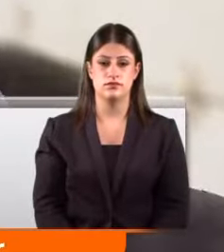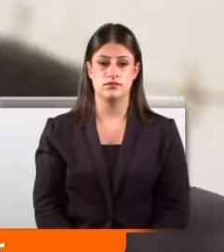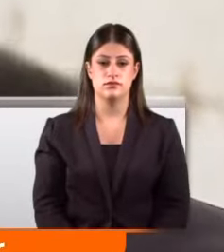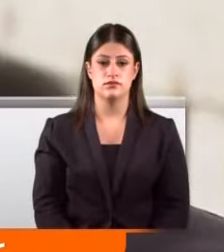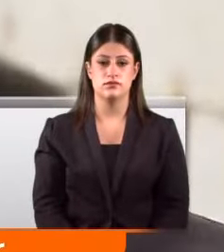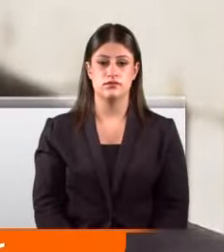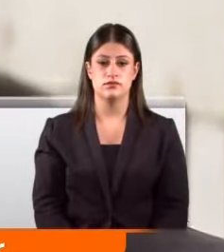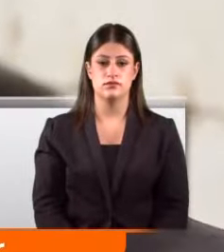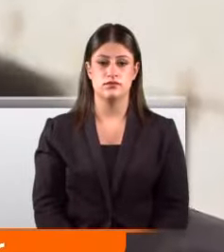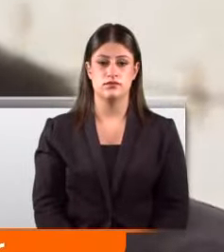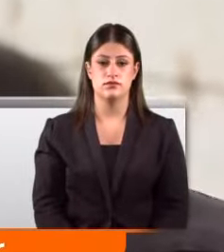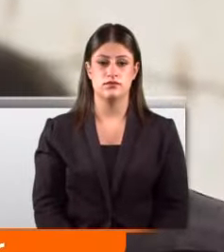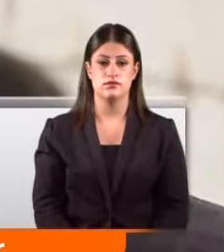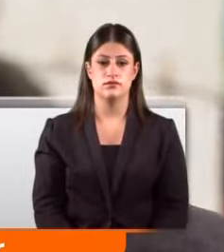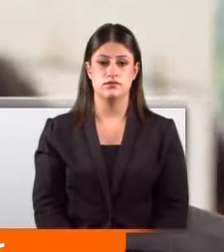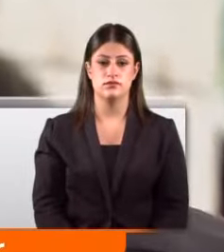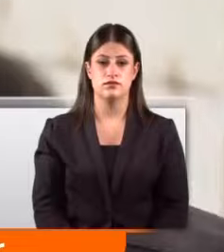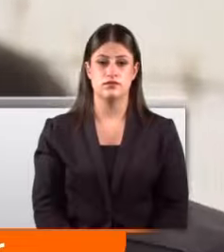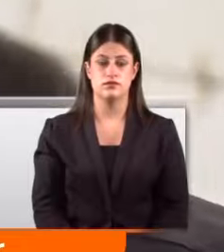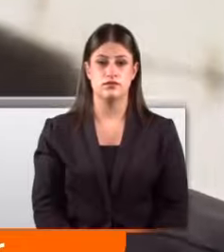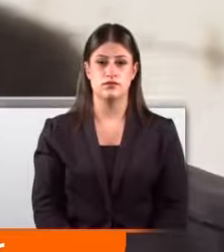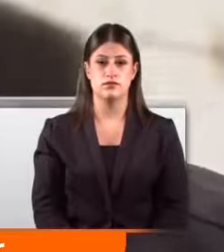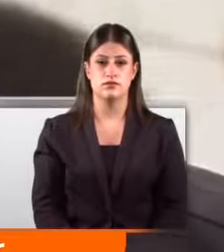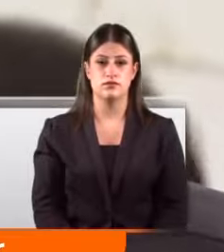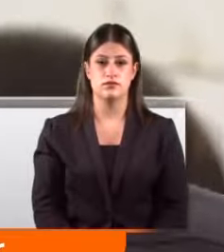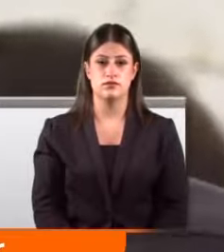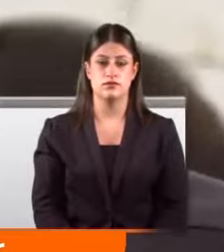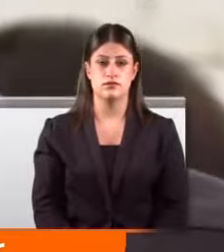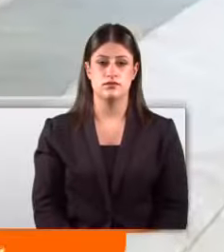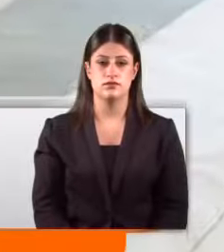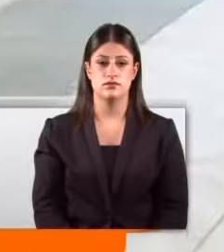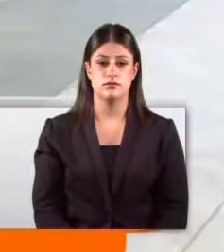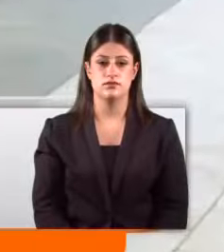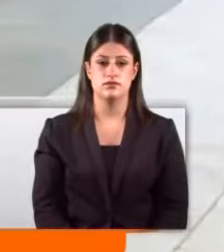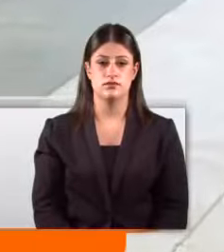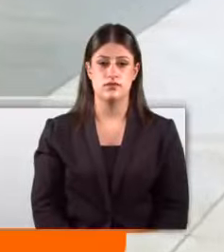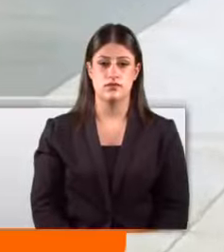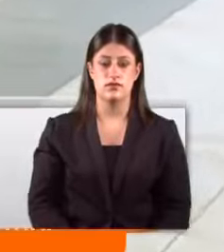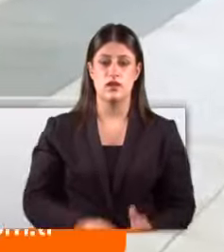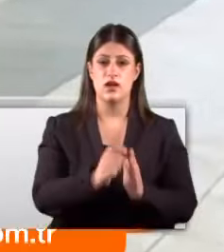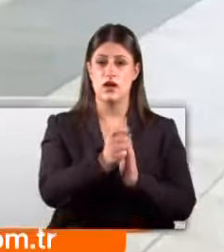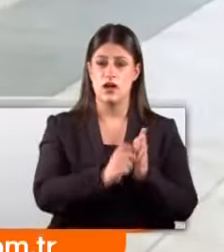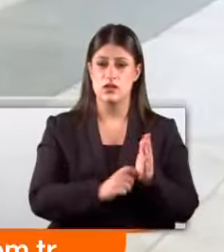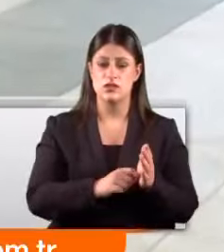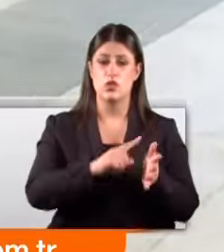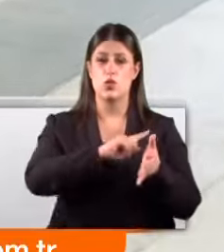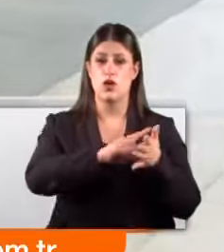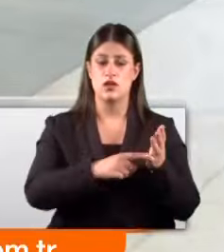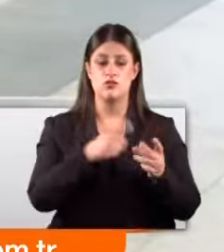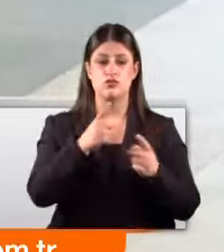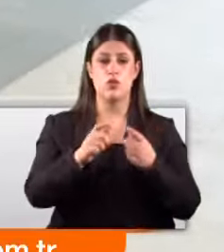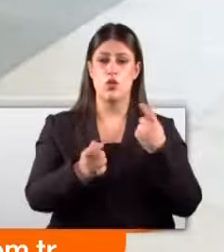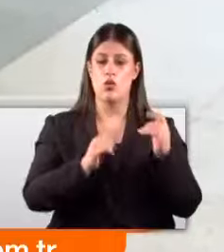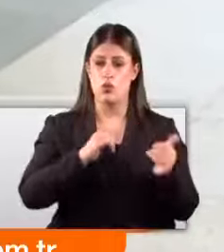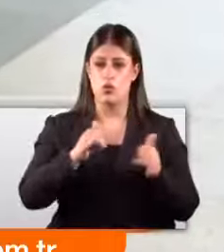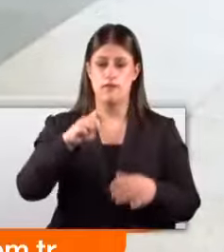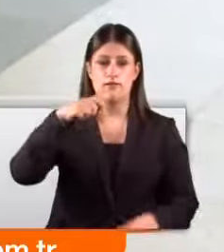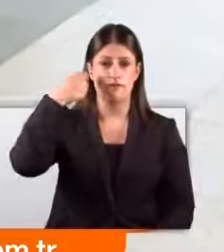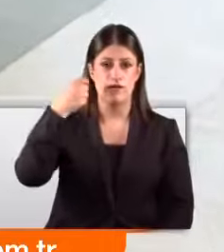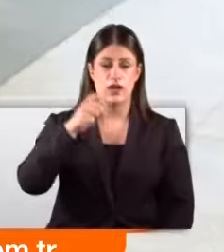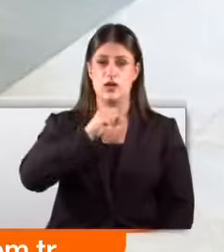Öyle bir kardeşin abisi olmak benim için büyük bir onur. Yazdığı, yönettiği oyunlarla, dizilerle,